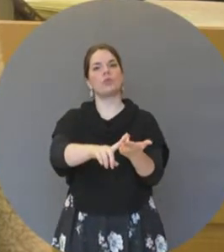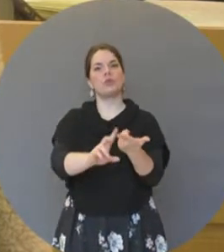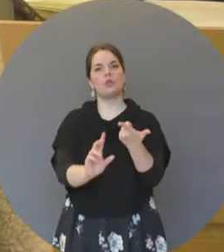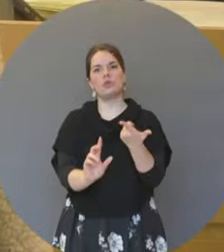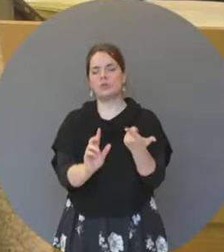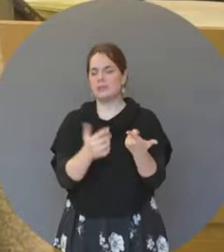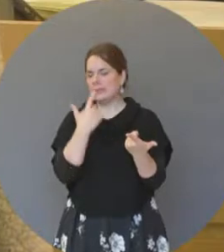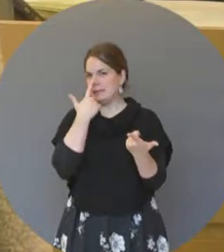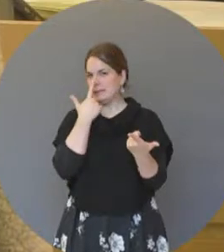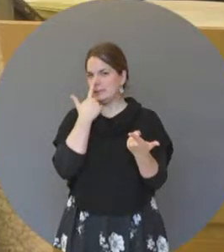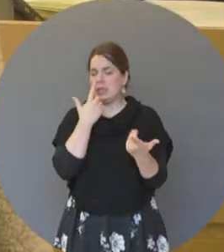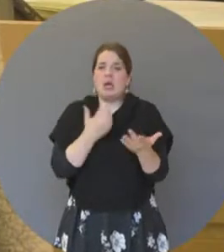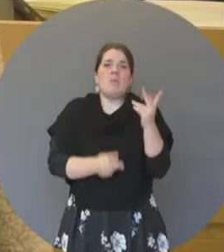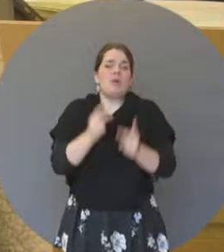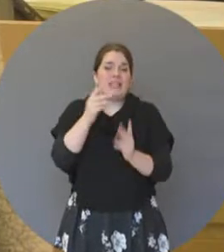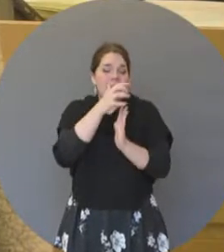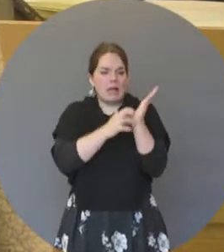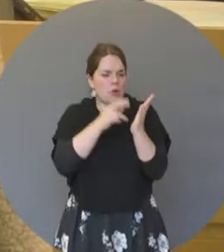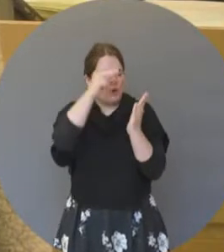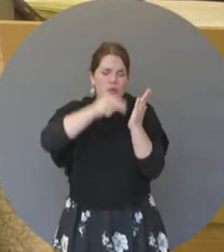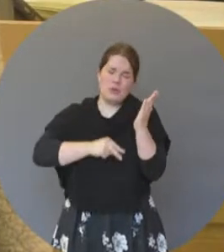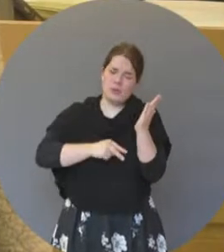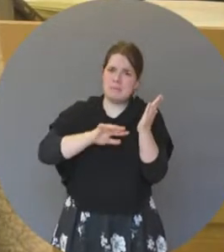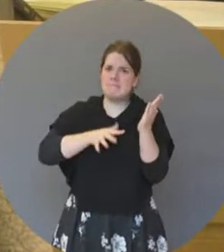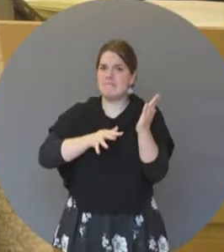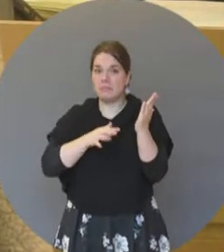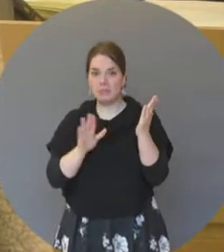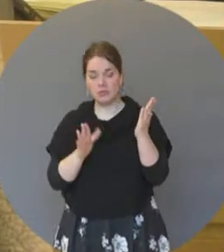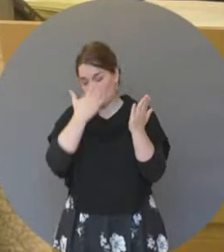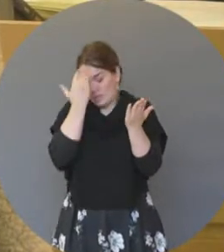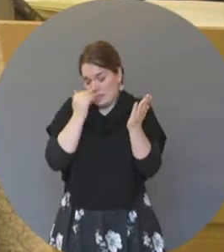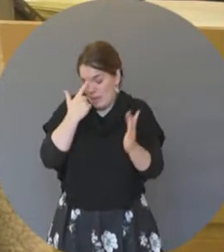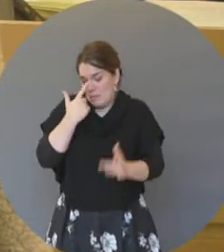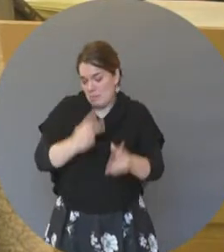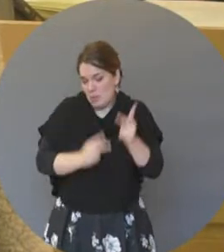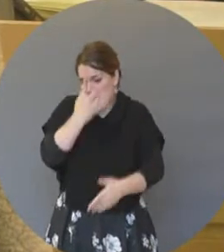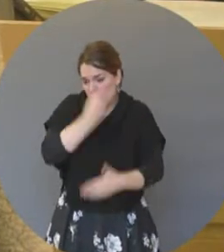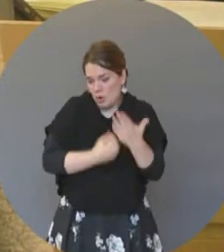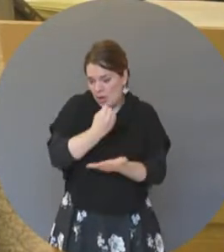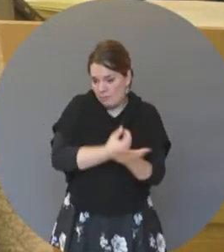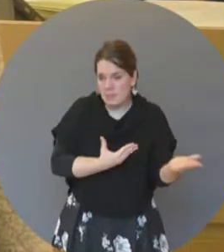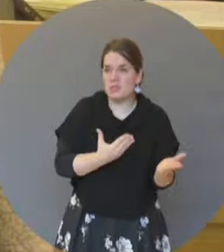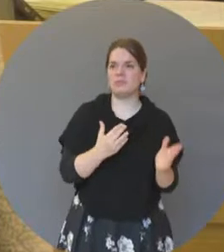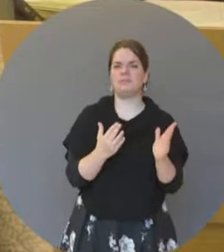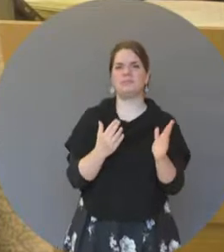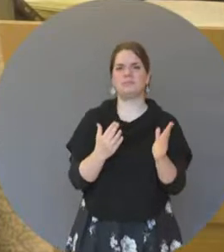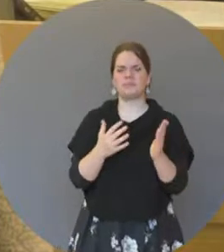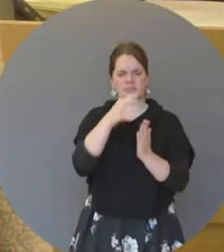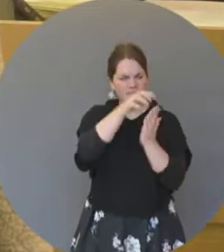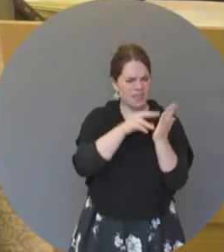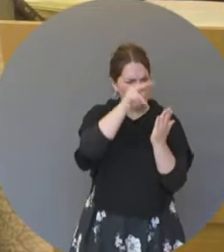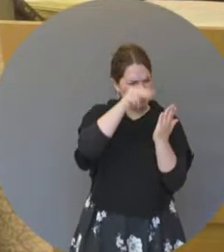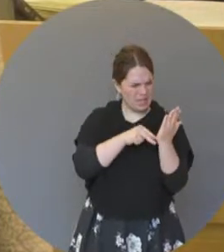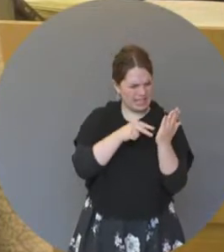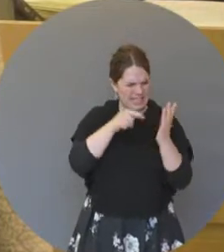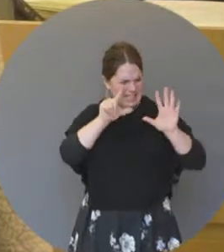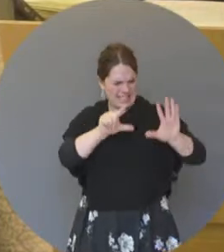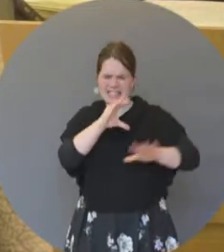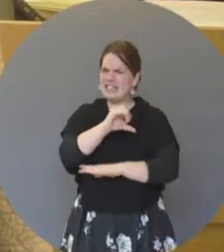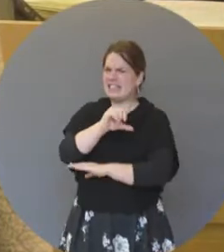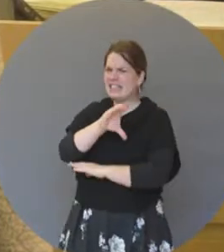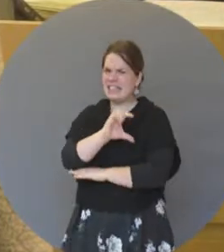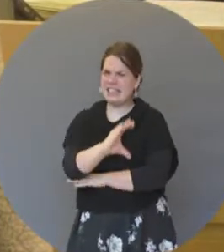n'ai pas bien lu le rapport et je sais pas en tout cas vous mettez sur le rapport qui a 7 clics qui sont